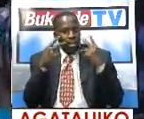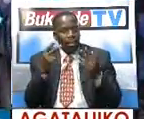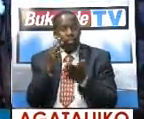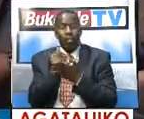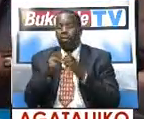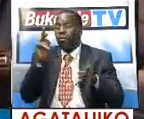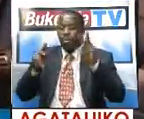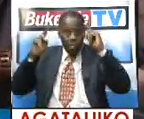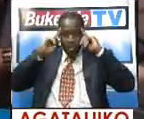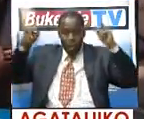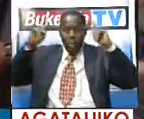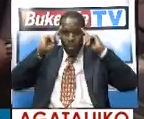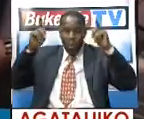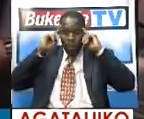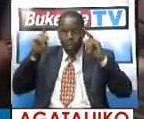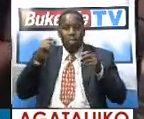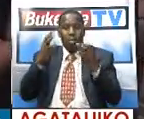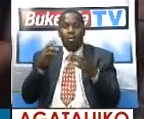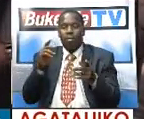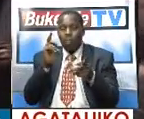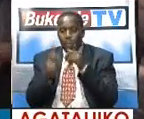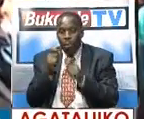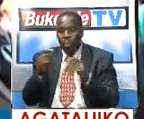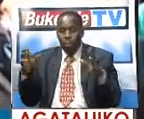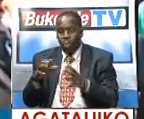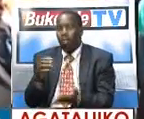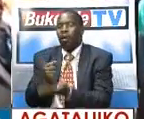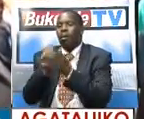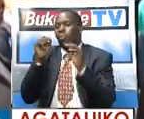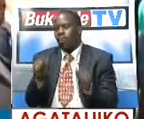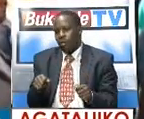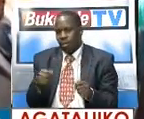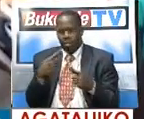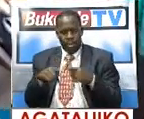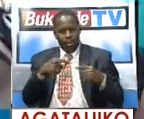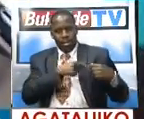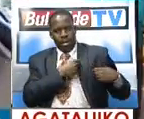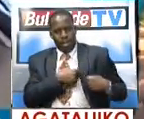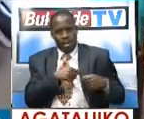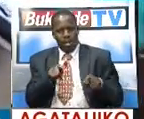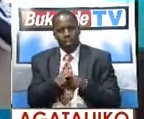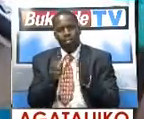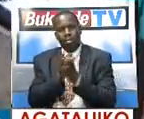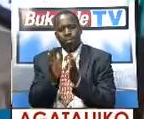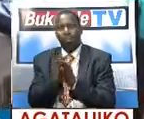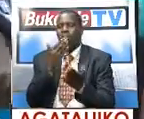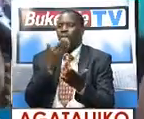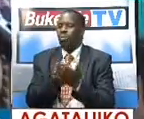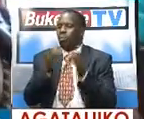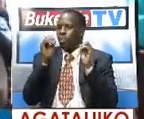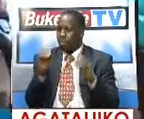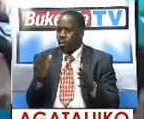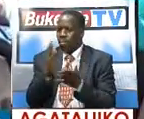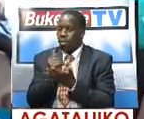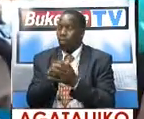ennyo ng'okuleeta abasomesa okukola ku kino kyali bayabako. Tuliira nga nze mu mutima ati si kirungi kuti abantu ekirabe kye